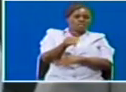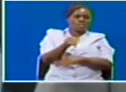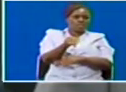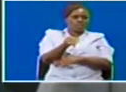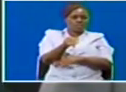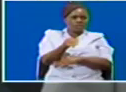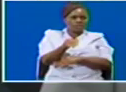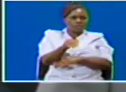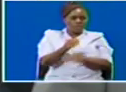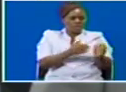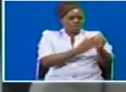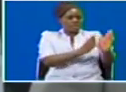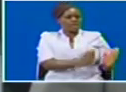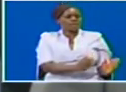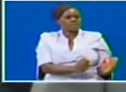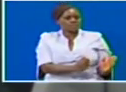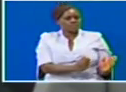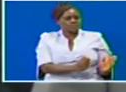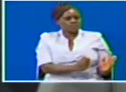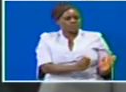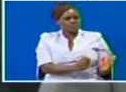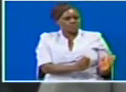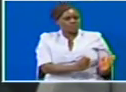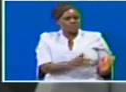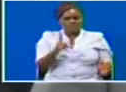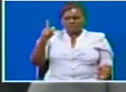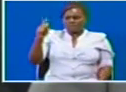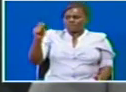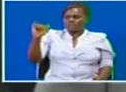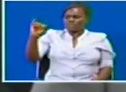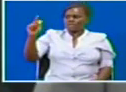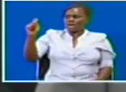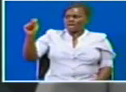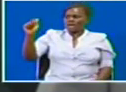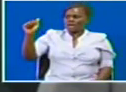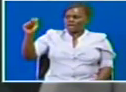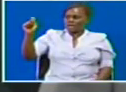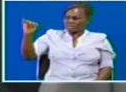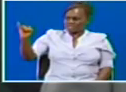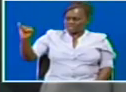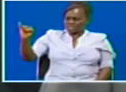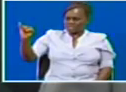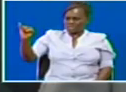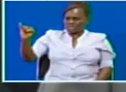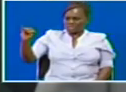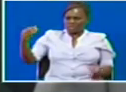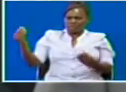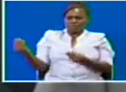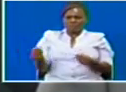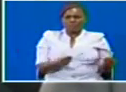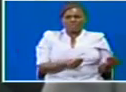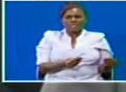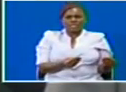kuomba viongozi wa Tiatich na Baringo jumla wajaribu kuletea watu